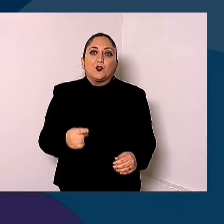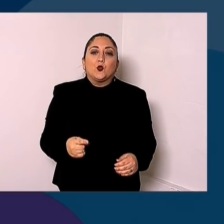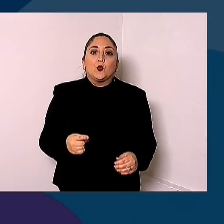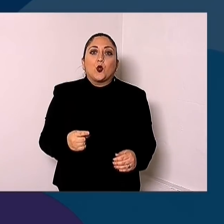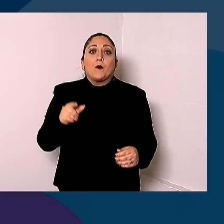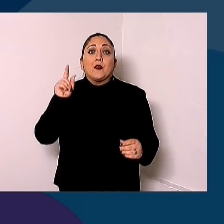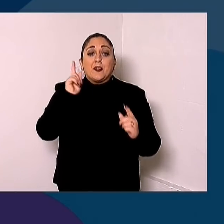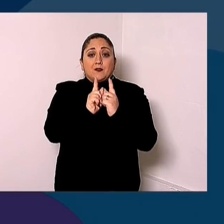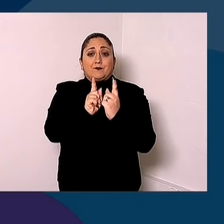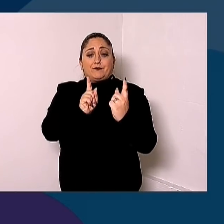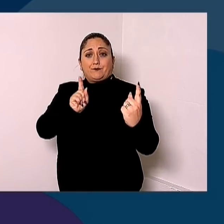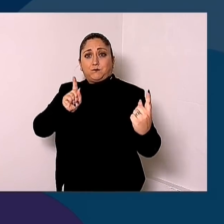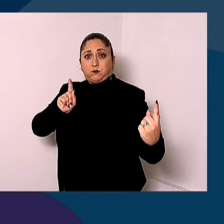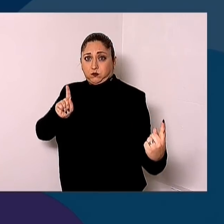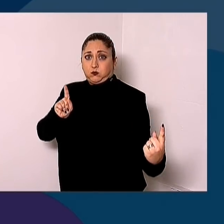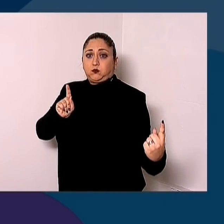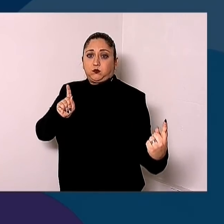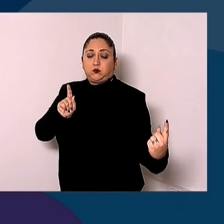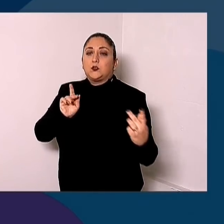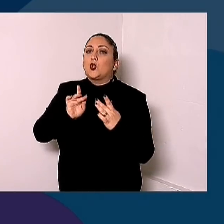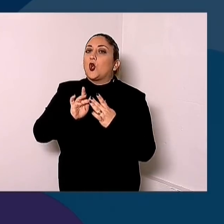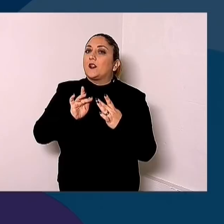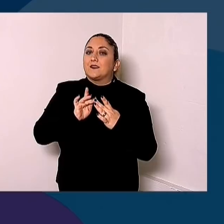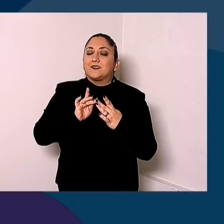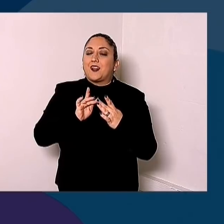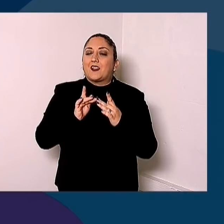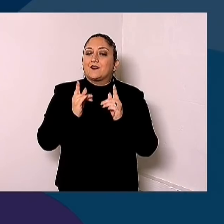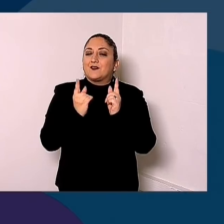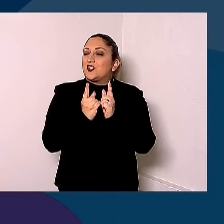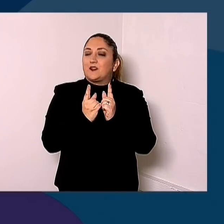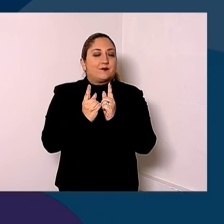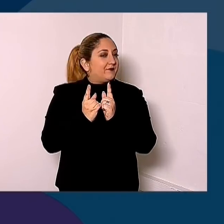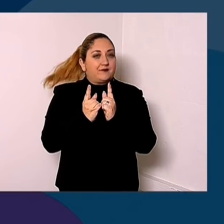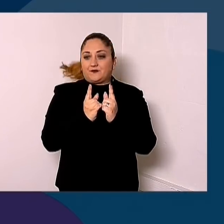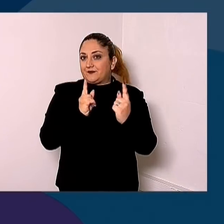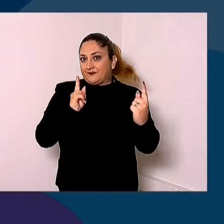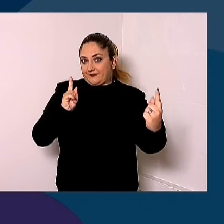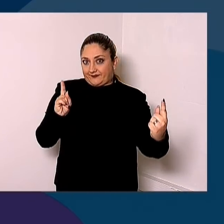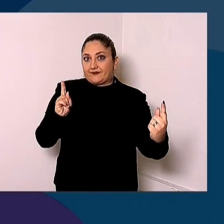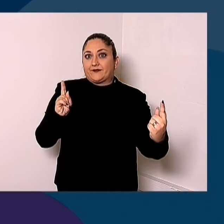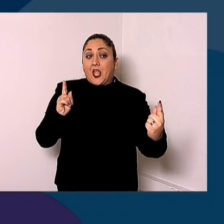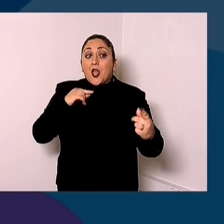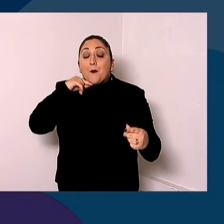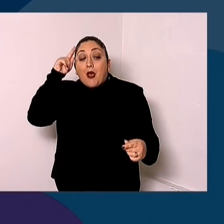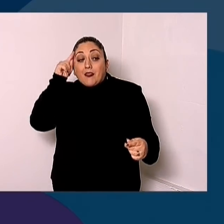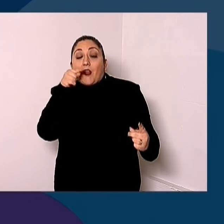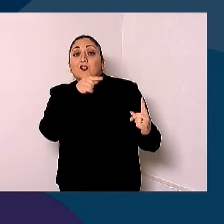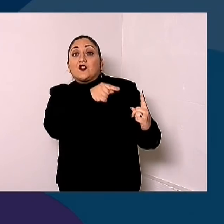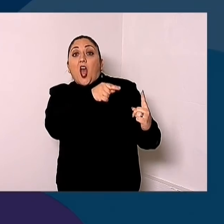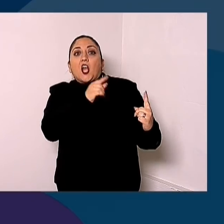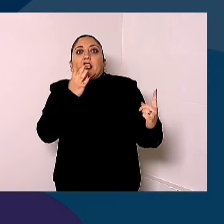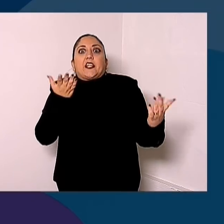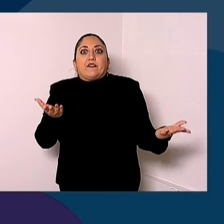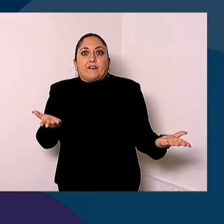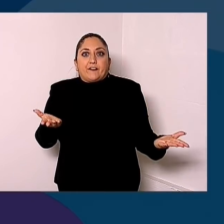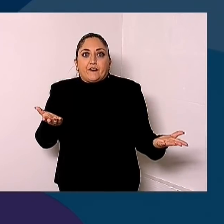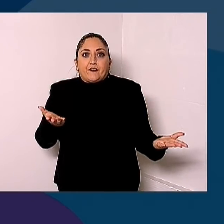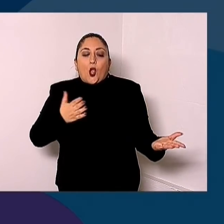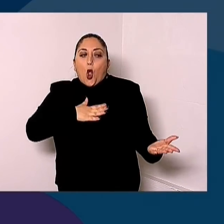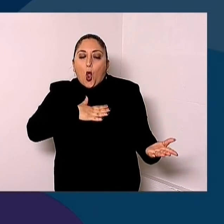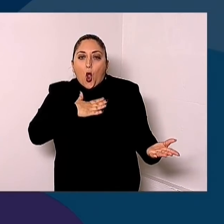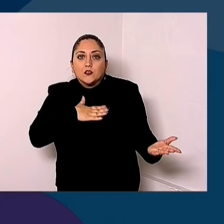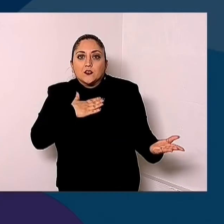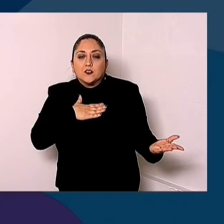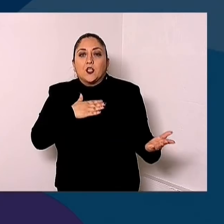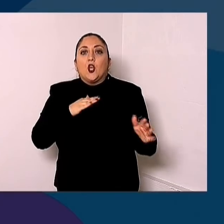physical distancing li persuni kemm jista' jkun ma jkollhomx kuntatt qrib ta' persuni oħra għaliex ma tafx dak il-persuna x'għandu bħala